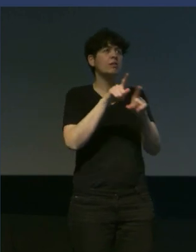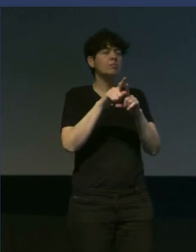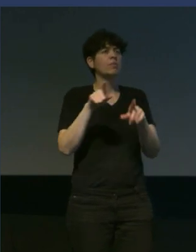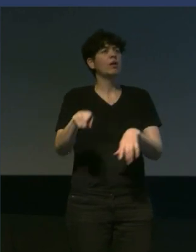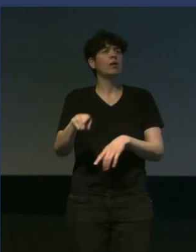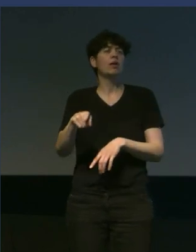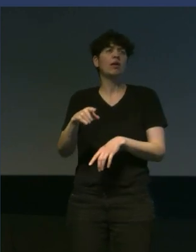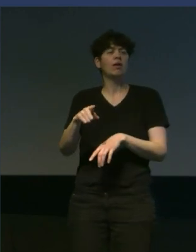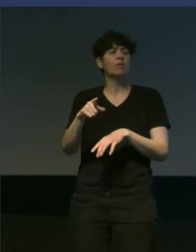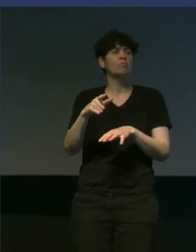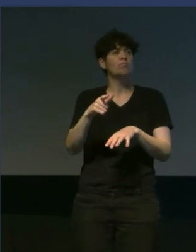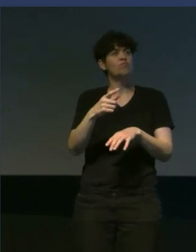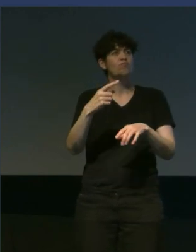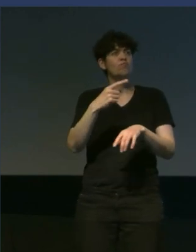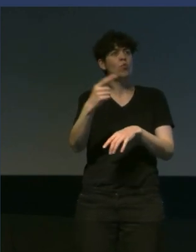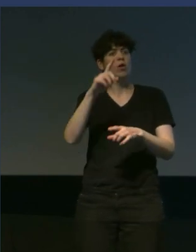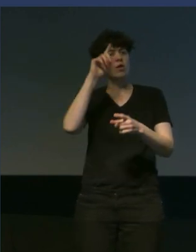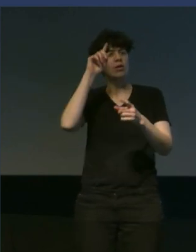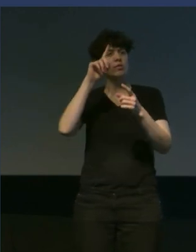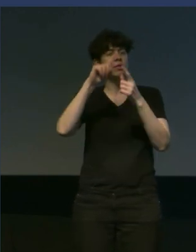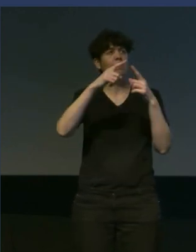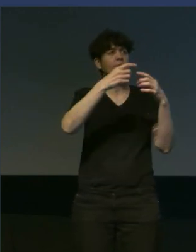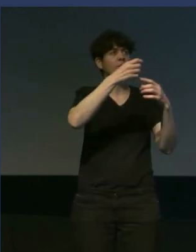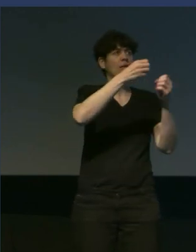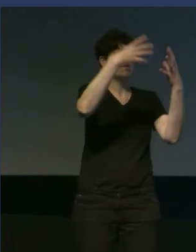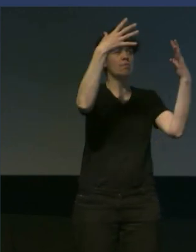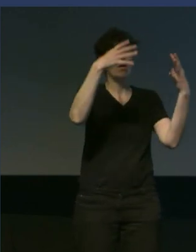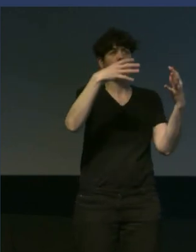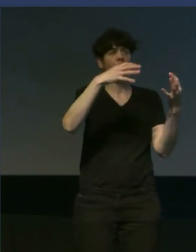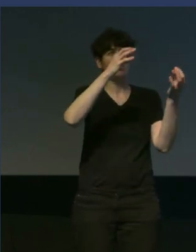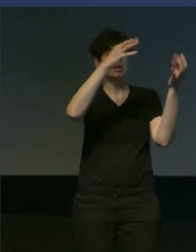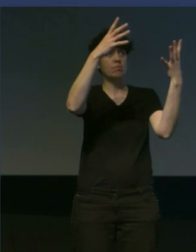enfin, les actions pour le climat et notre santé à tous.